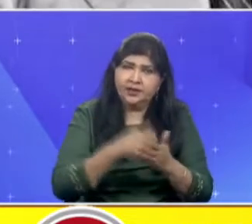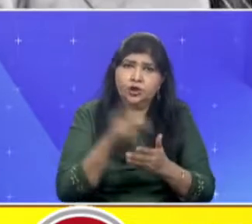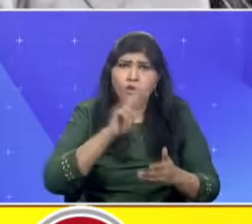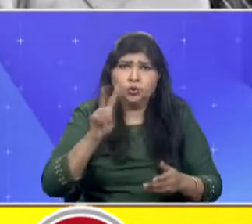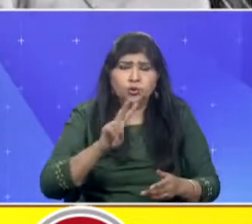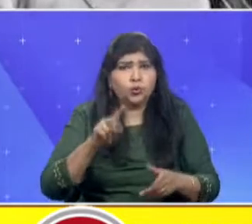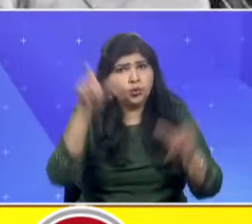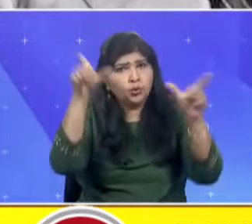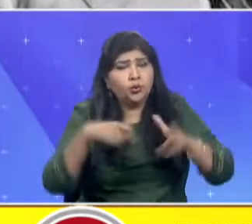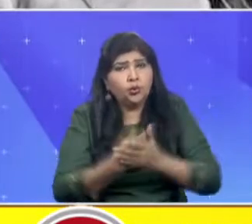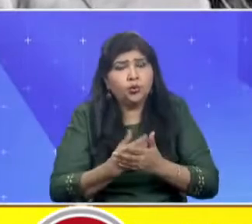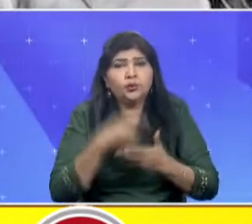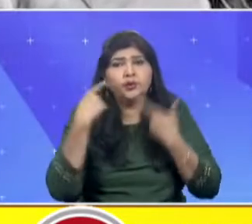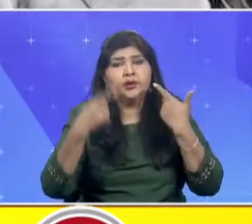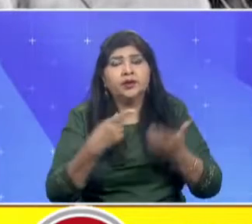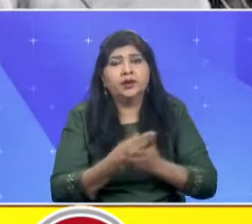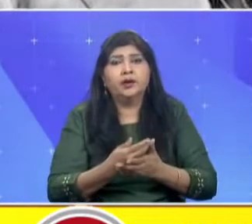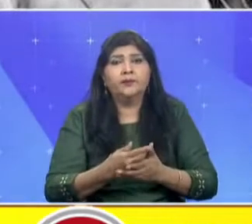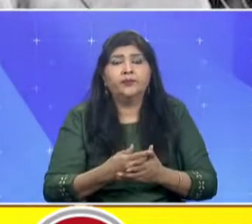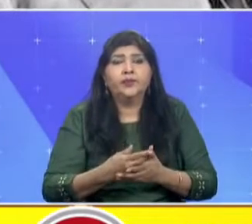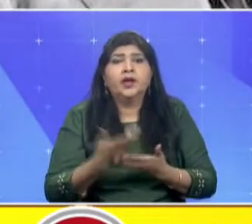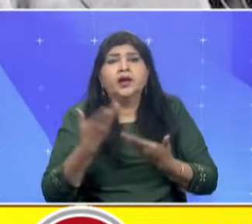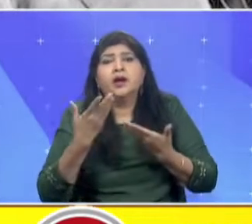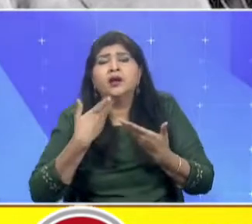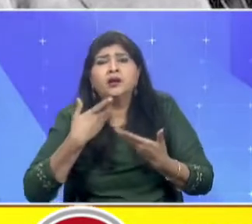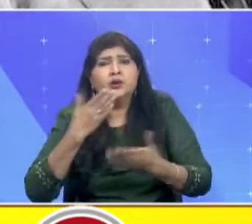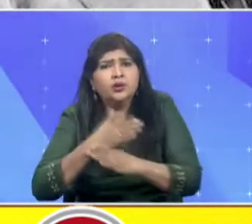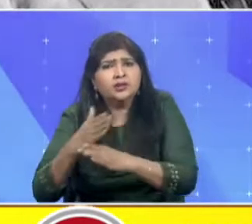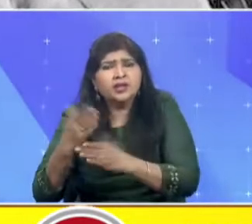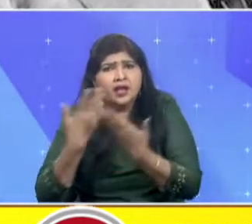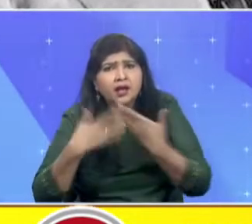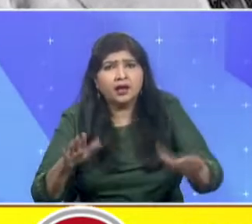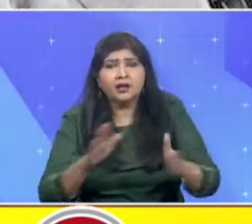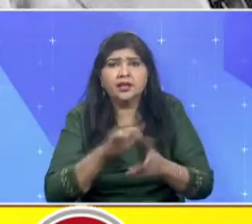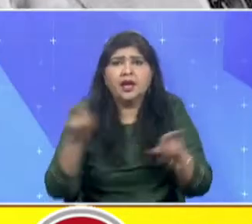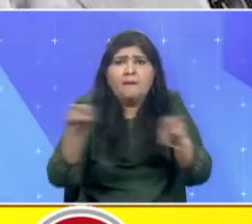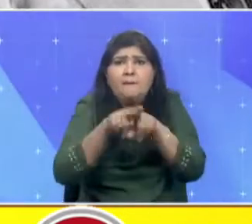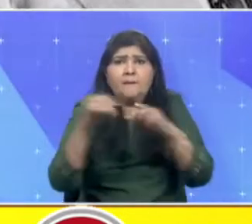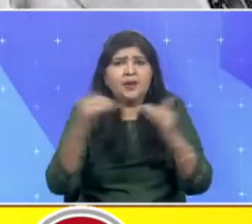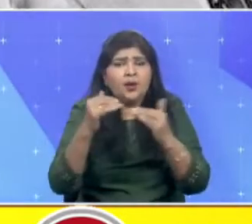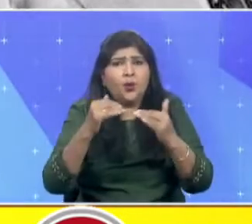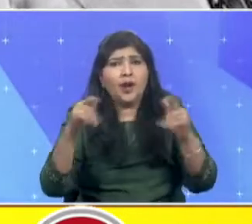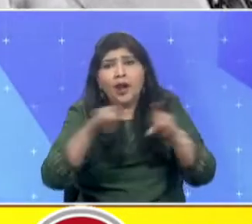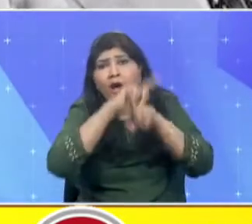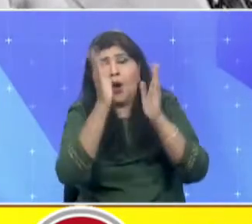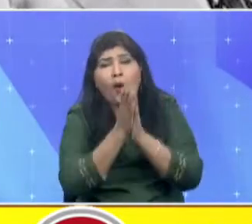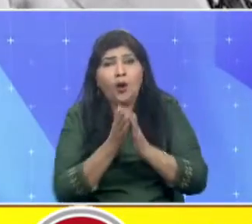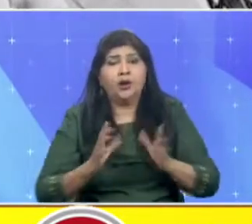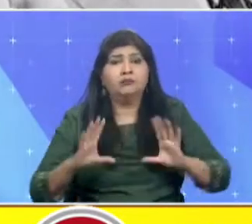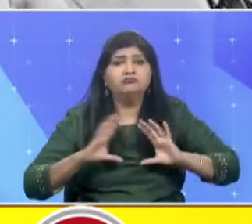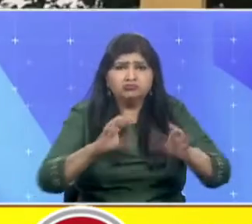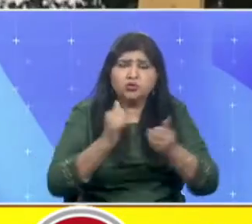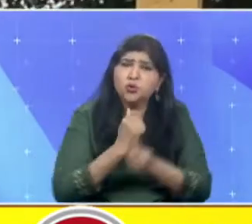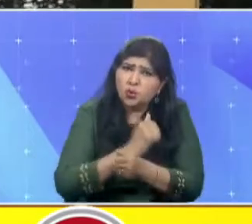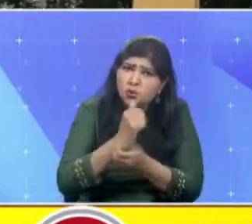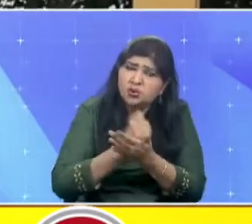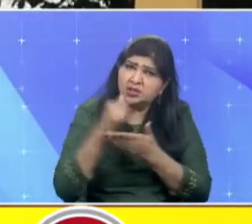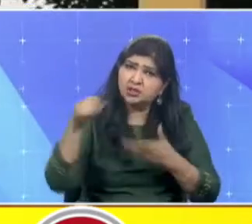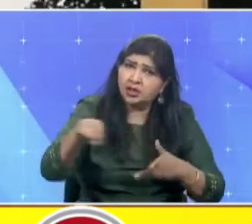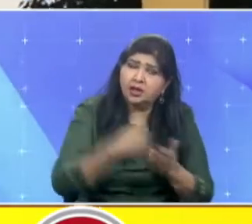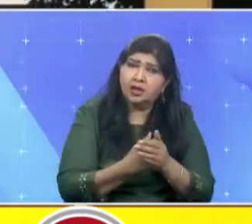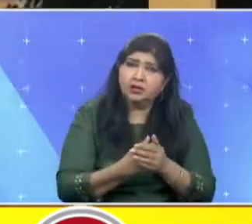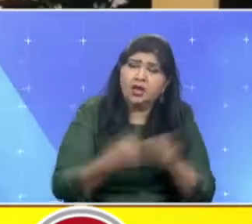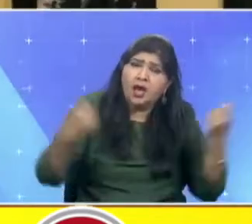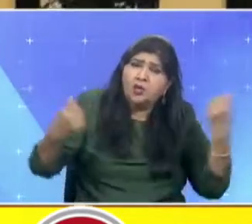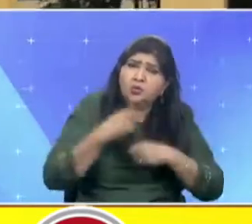इन दोनों ही महापुरुषों ने भेदभाव और असमानता के खिलाफ बड़ी लड़ाई लड़ी।